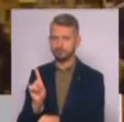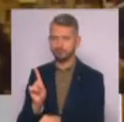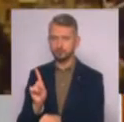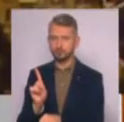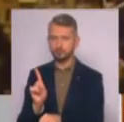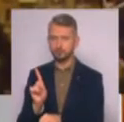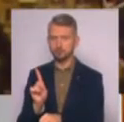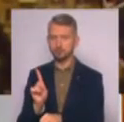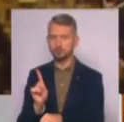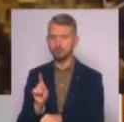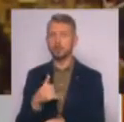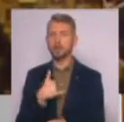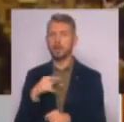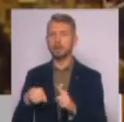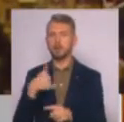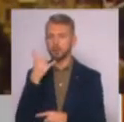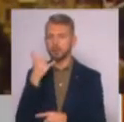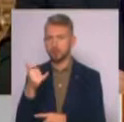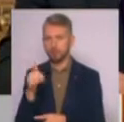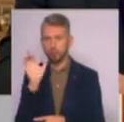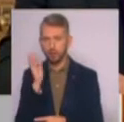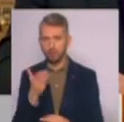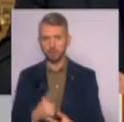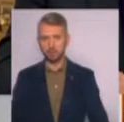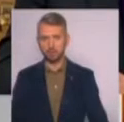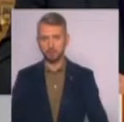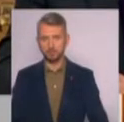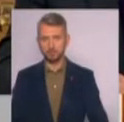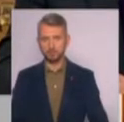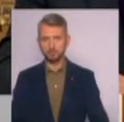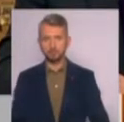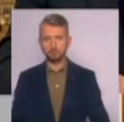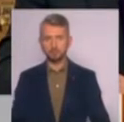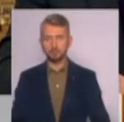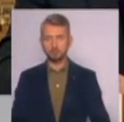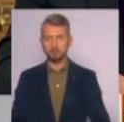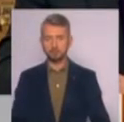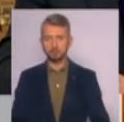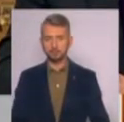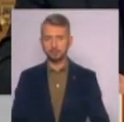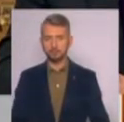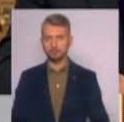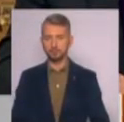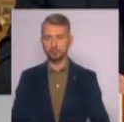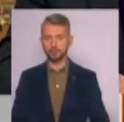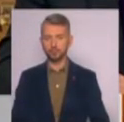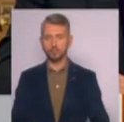не на хвилинку. У нас наступний глядач, слухаємо вас. Будь ласка, ви в ефірі.